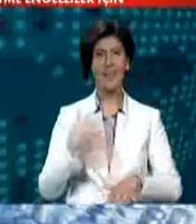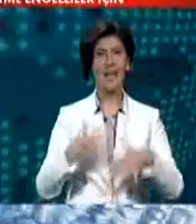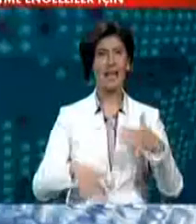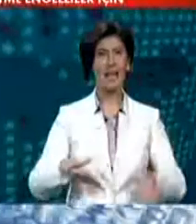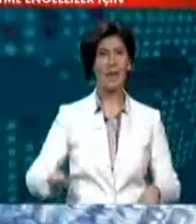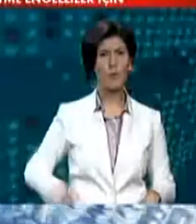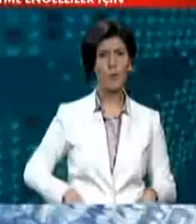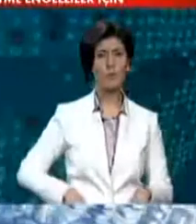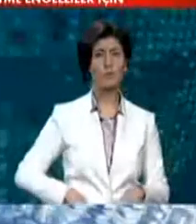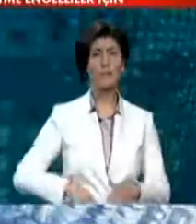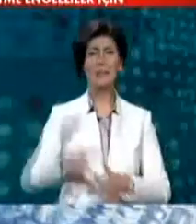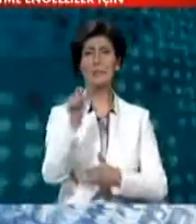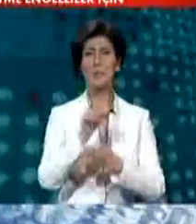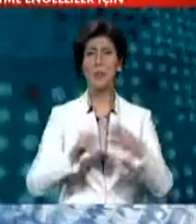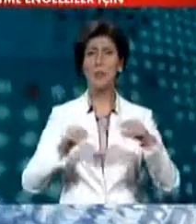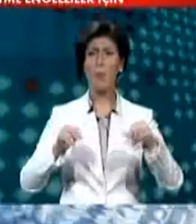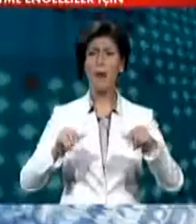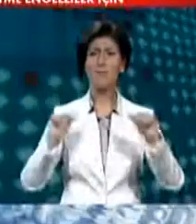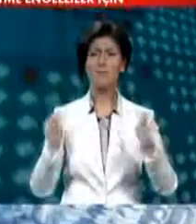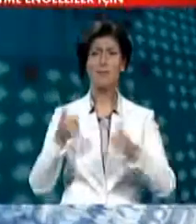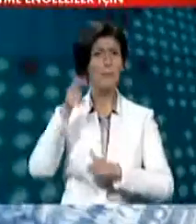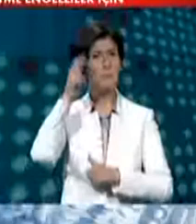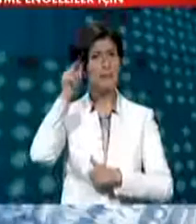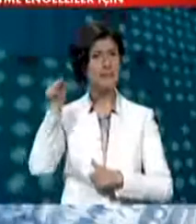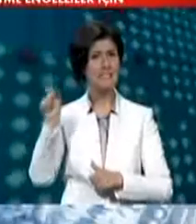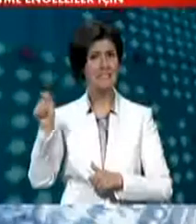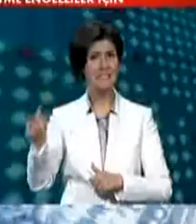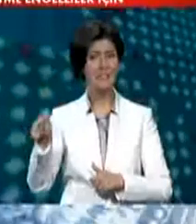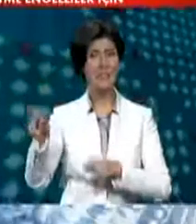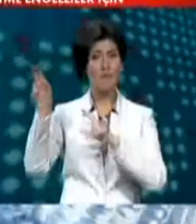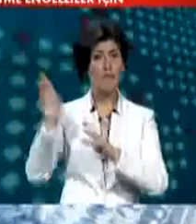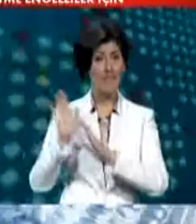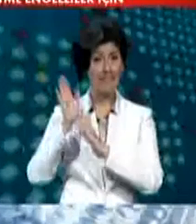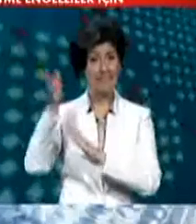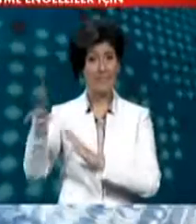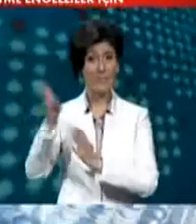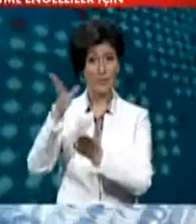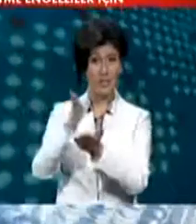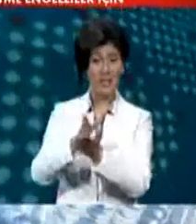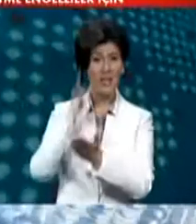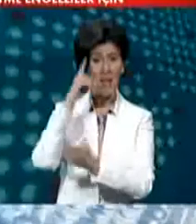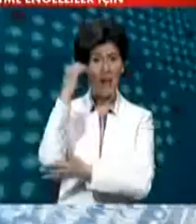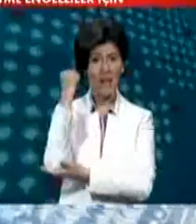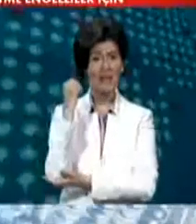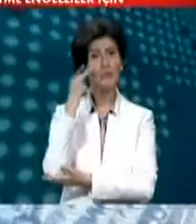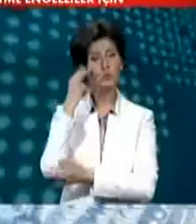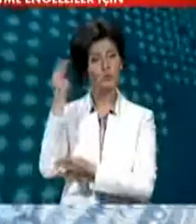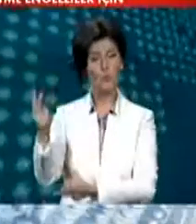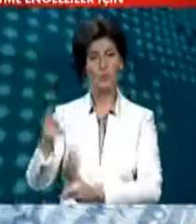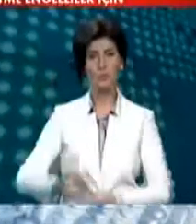Engelli öğrenciler destan yazılan topraklarda Manisa'nın Soma ilçesine engelliler Çanakkale'ye gittiler. Şehitlikleri ve anıtları yerinde